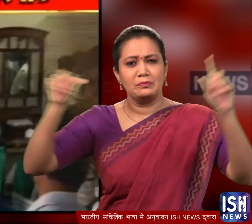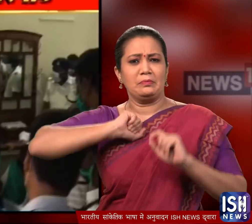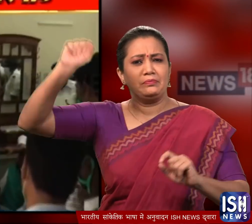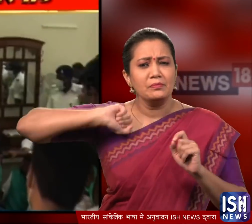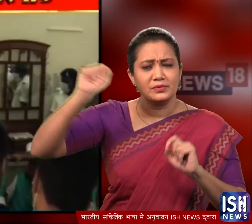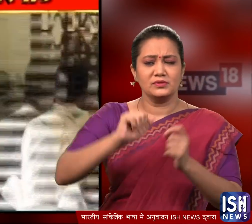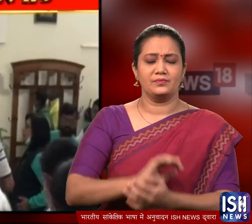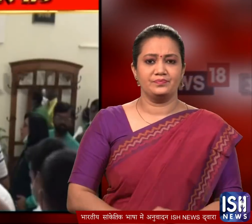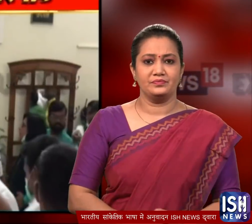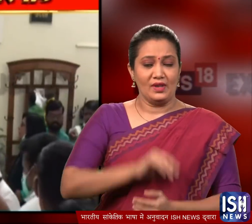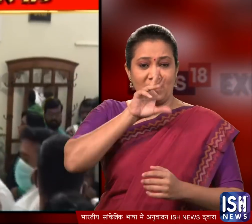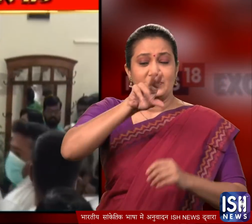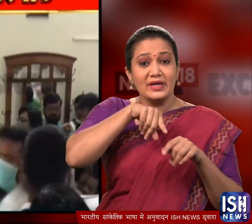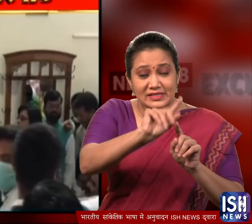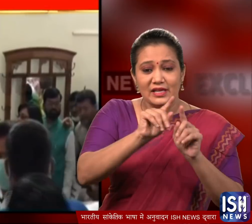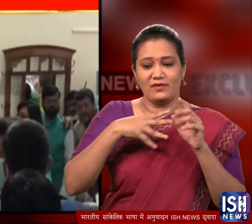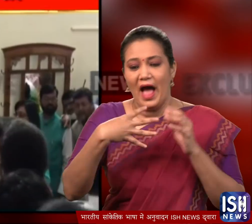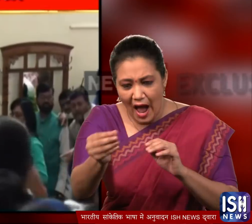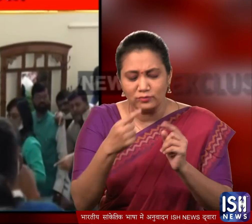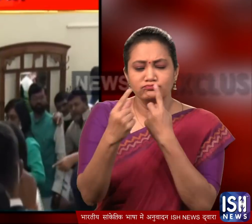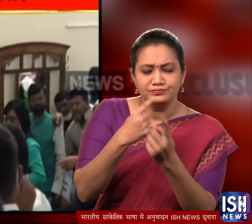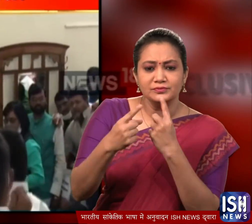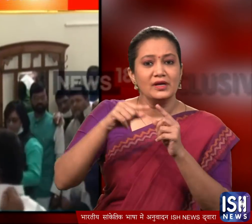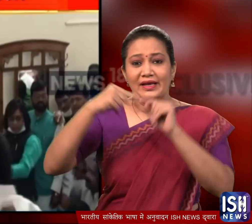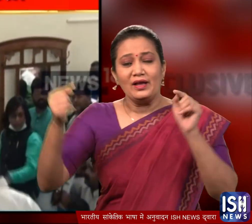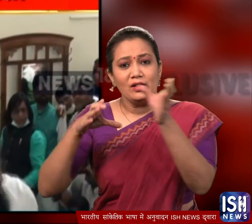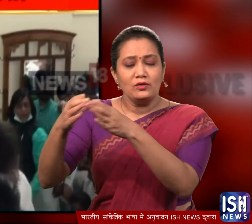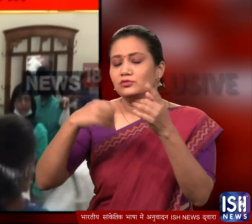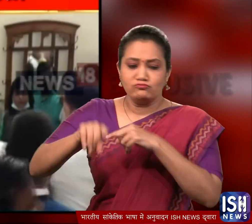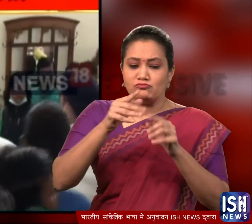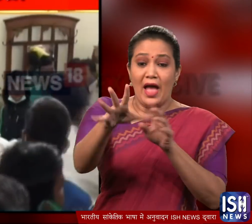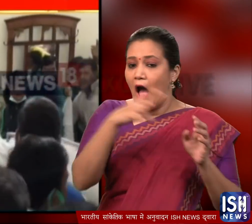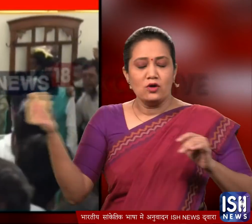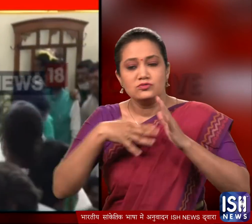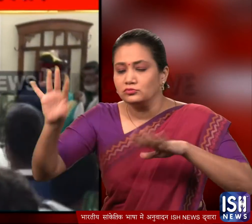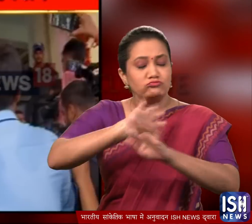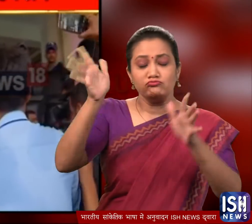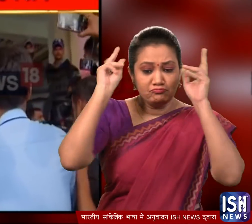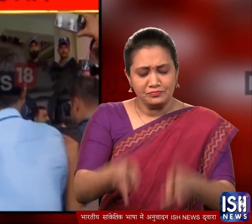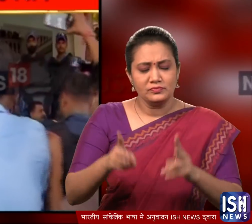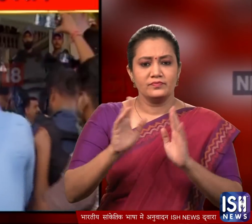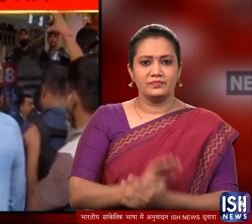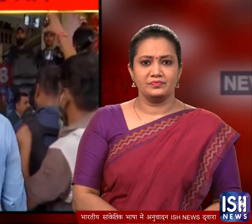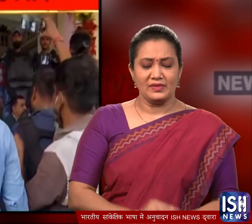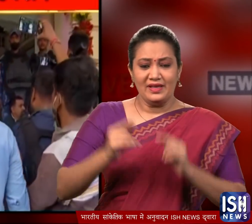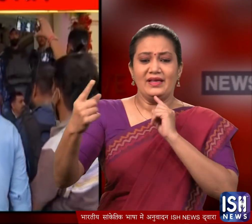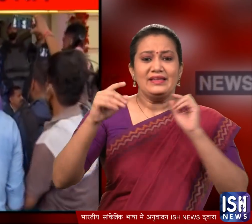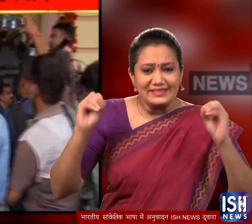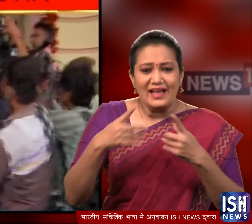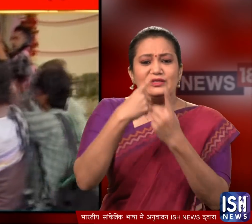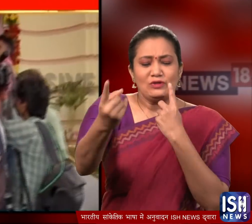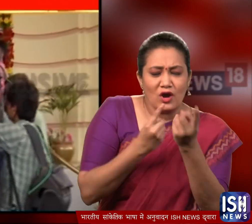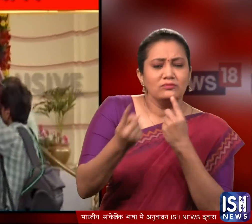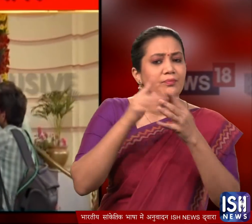लेकर नारेबाजी करने लगे। स्पीकर खुद कमरे से बाहर निकले, लेकिन विपक्ष के विधायकों ने उन्हें कमरे से निकलने नहीं दिया। कार्रवाई शुरू होती उससे